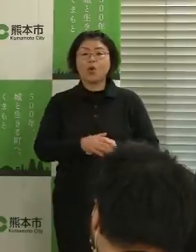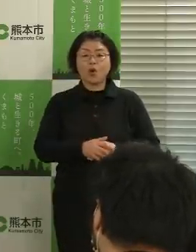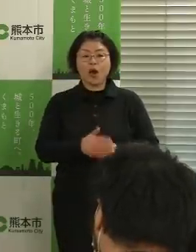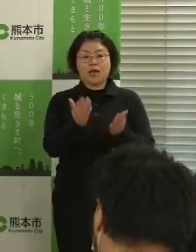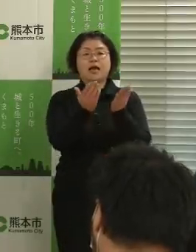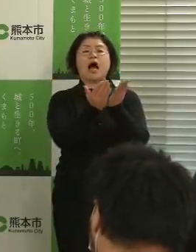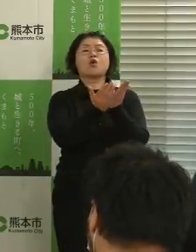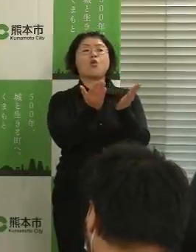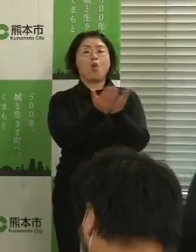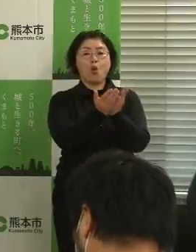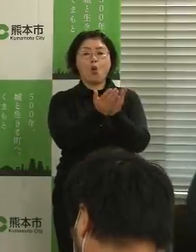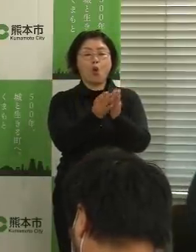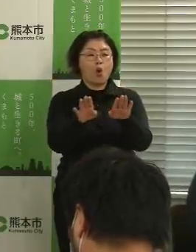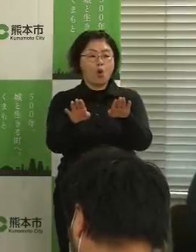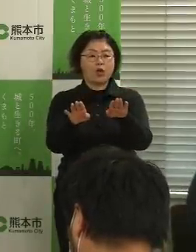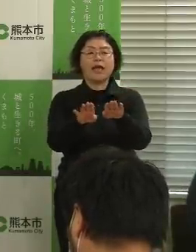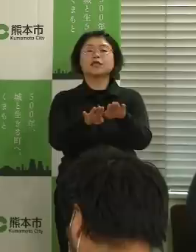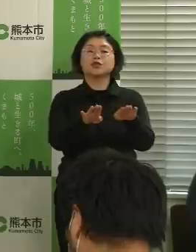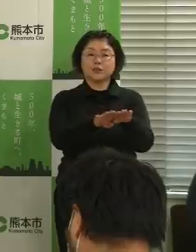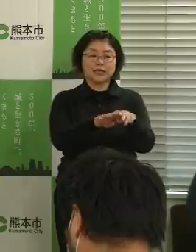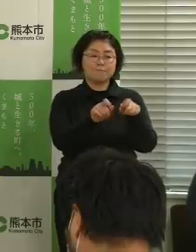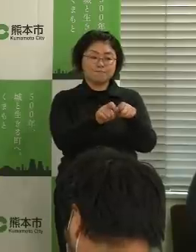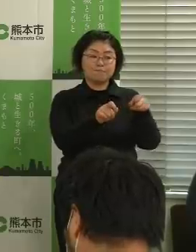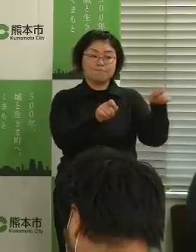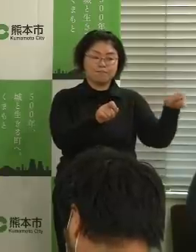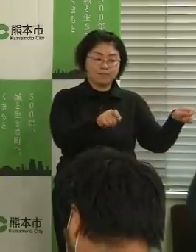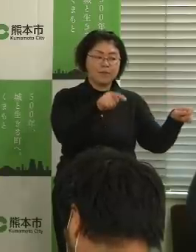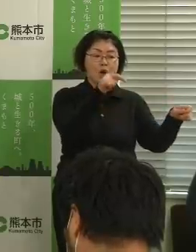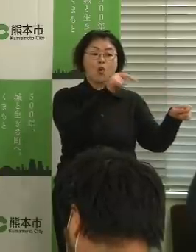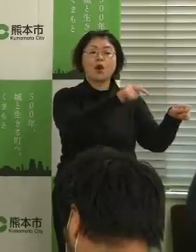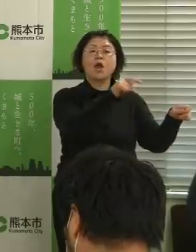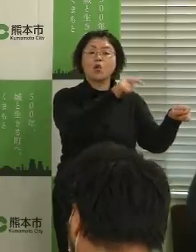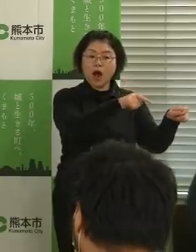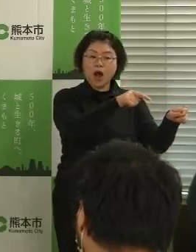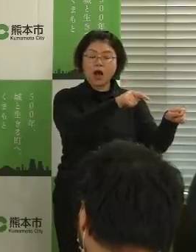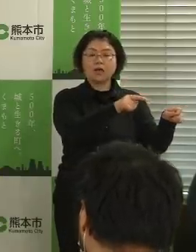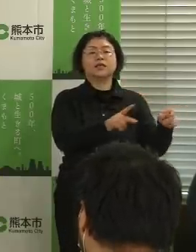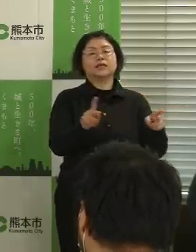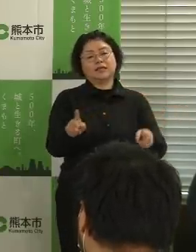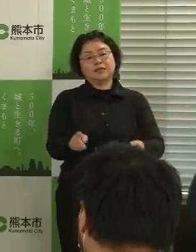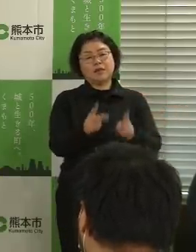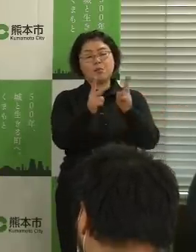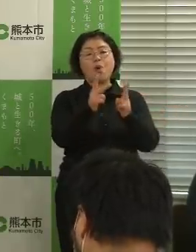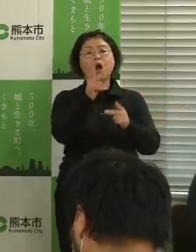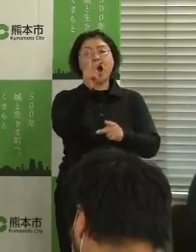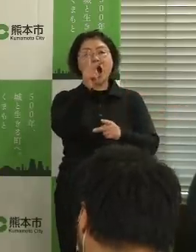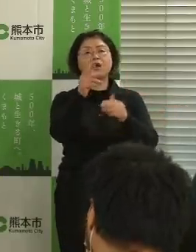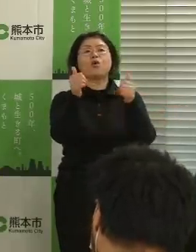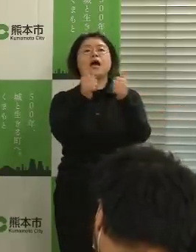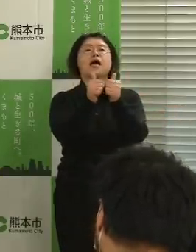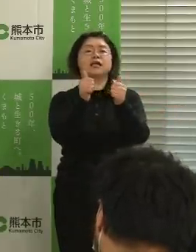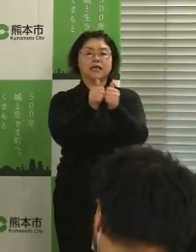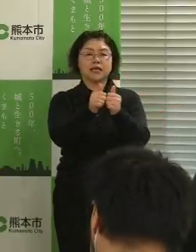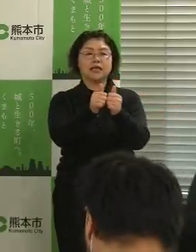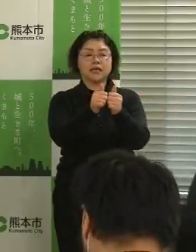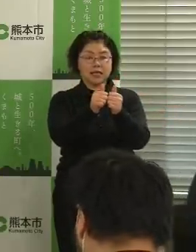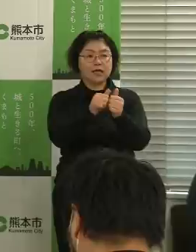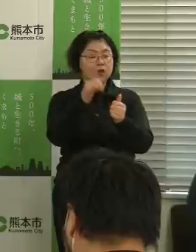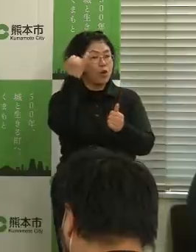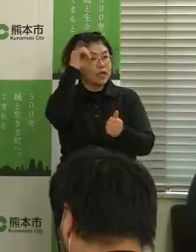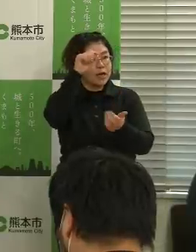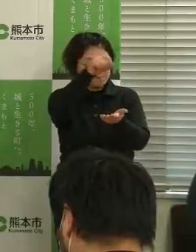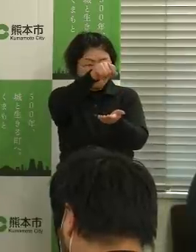校 の、 この休校の延長の裏付けとなっているのはこの専門家会議の、 そうですね、 判断見解です。 は